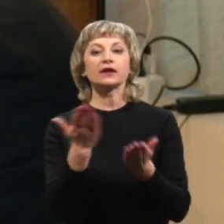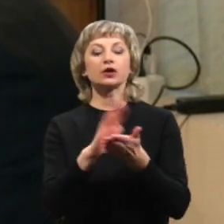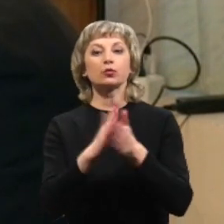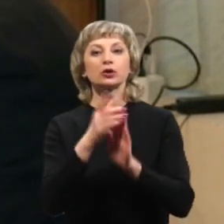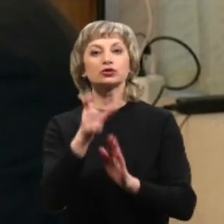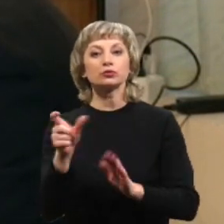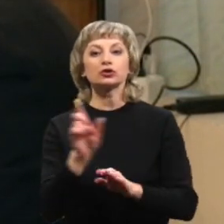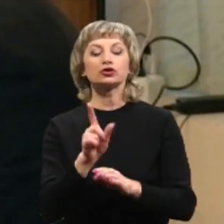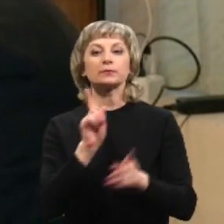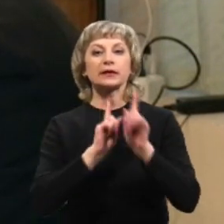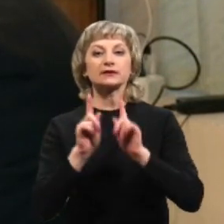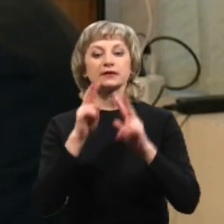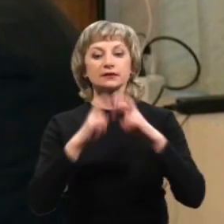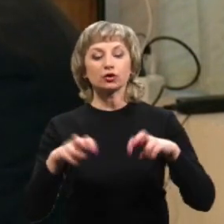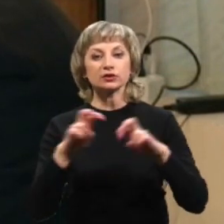людьми, і щоб ми тут на сесії розглянули.